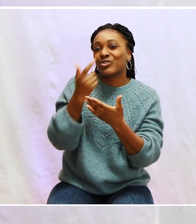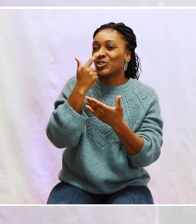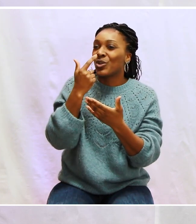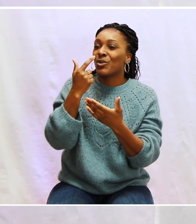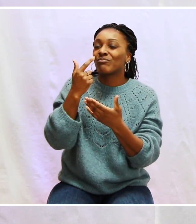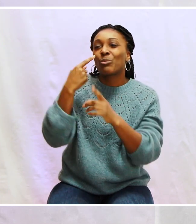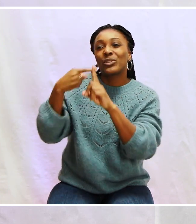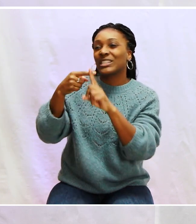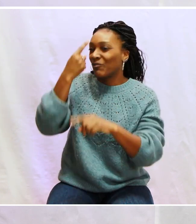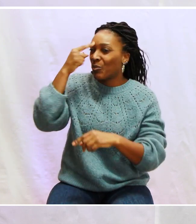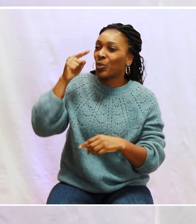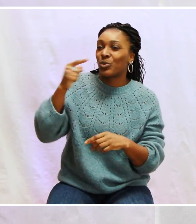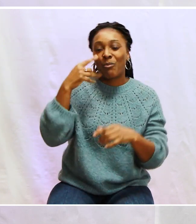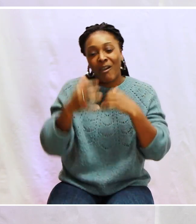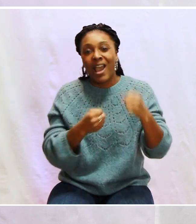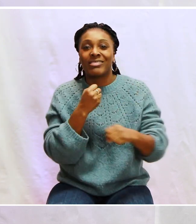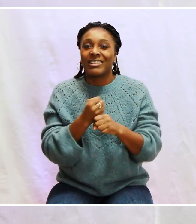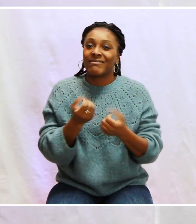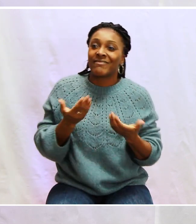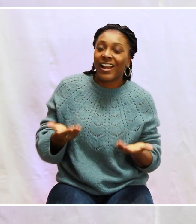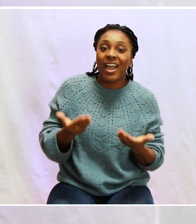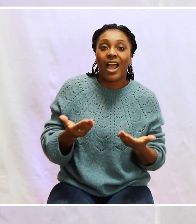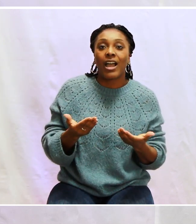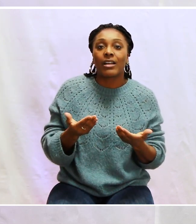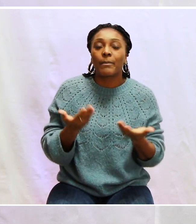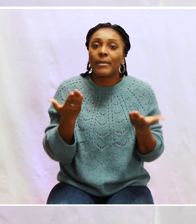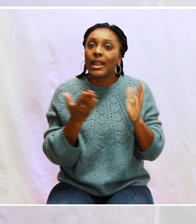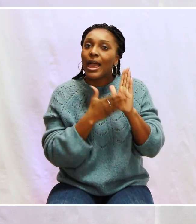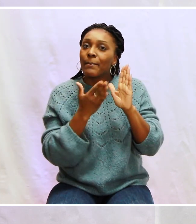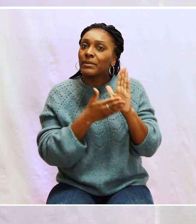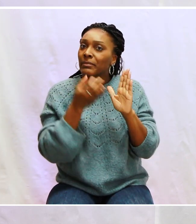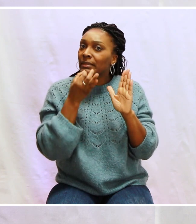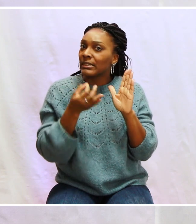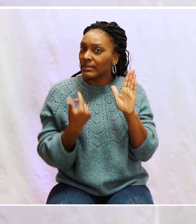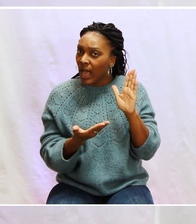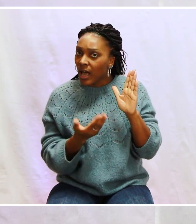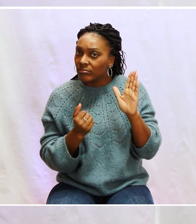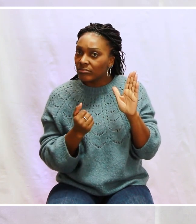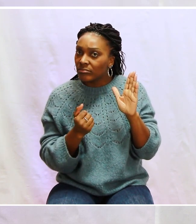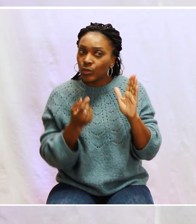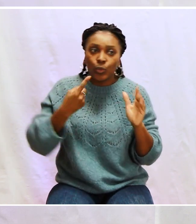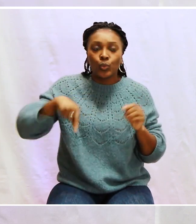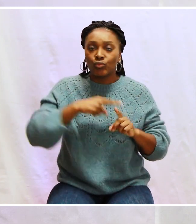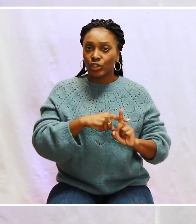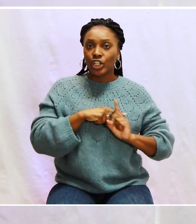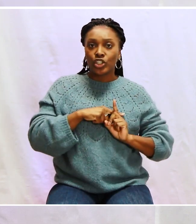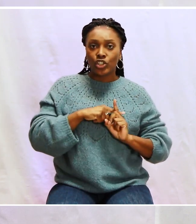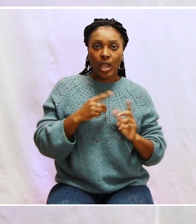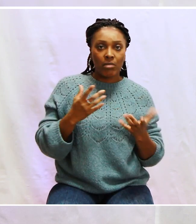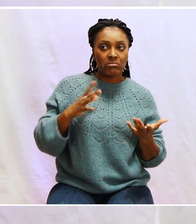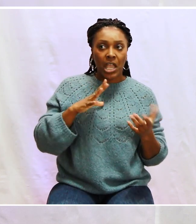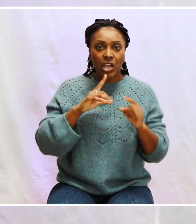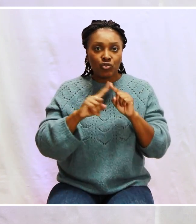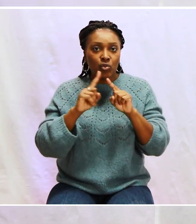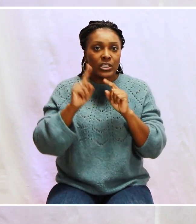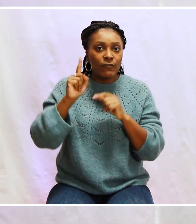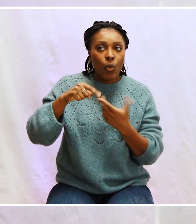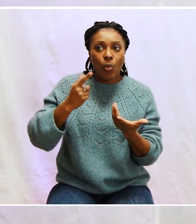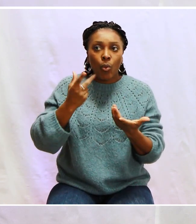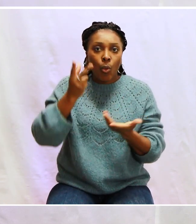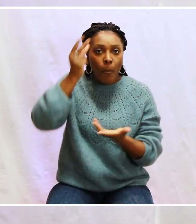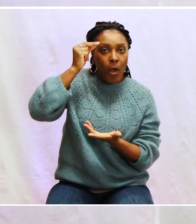chose de bon pour cette année. Euh, voilà, est-ce que la Bible nous en parle? Est-ce que nous, en tant que chrétiens, est-ce qu'il y a quelque chose qu'on doit en tirer